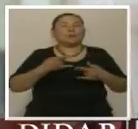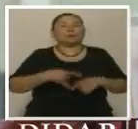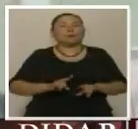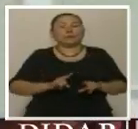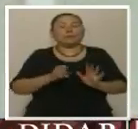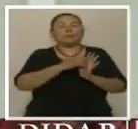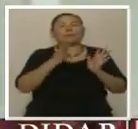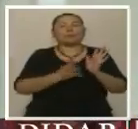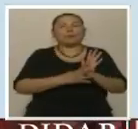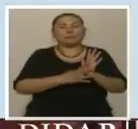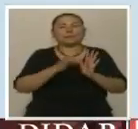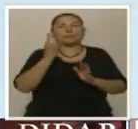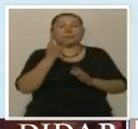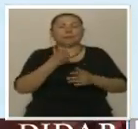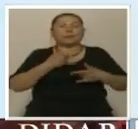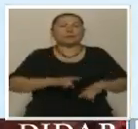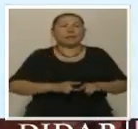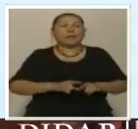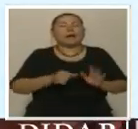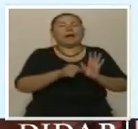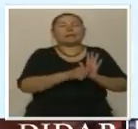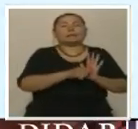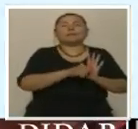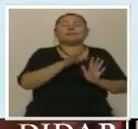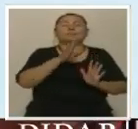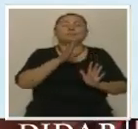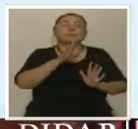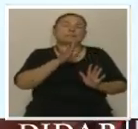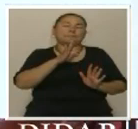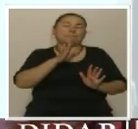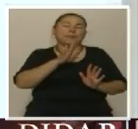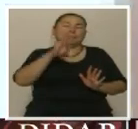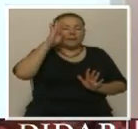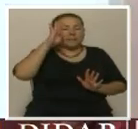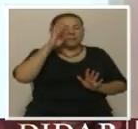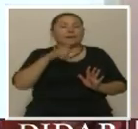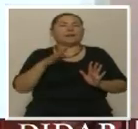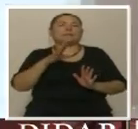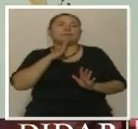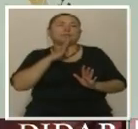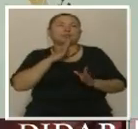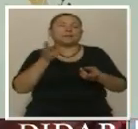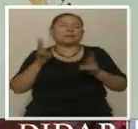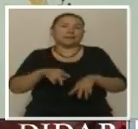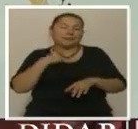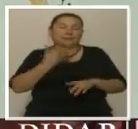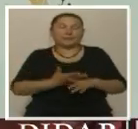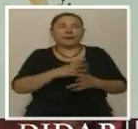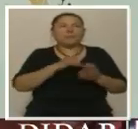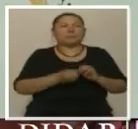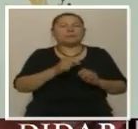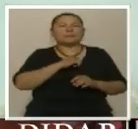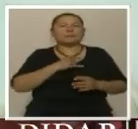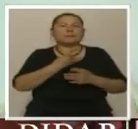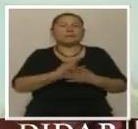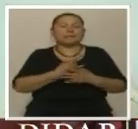орталықта 19 сәби дүниеге келді. 6 ұл және 13 қыз. Ең үлкен салмағы бар бала 4 келі 740 грамм болса, ең